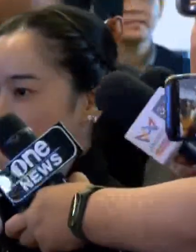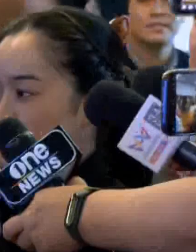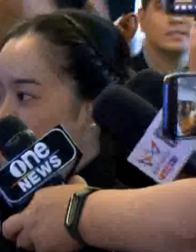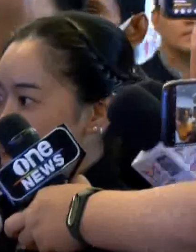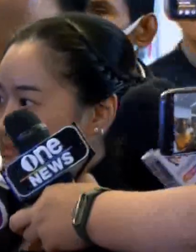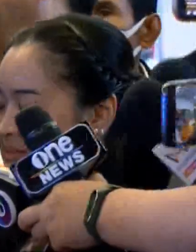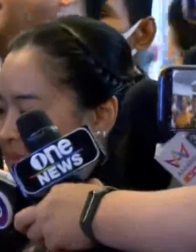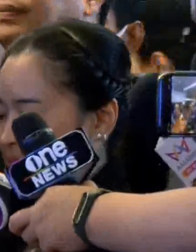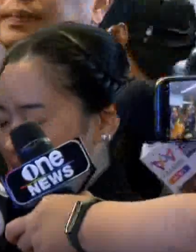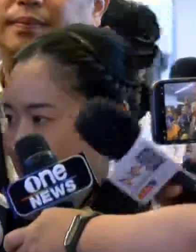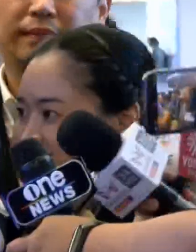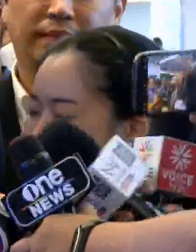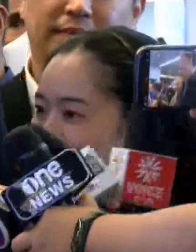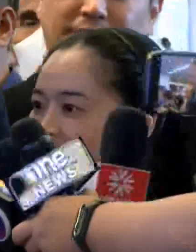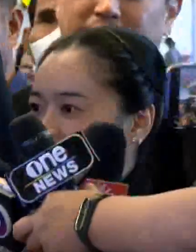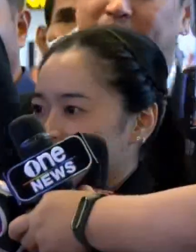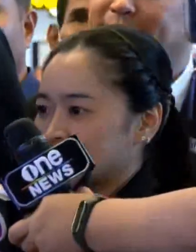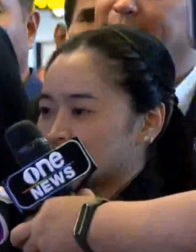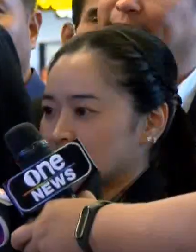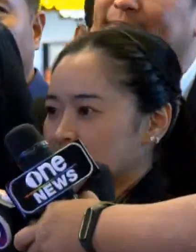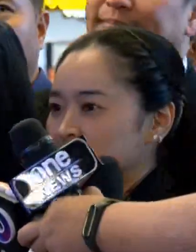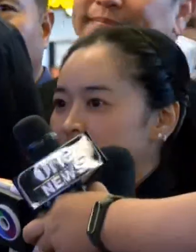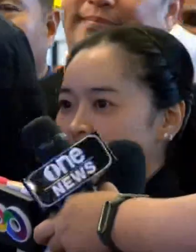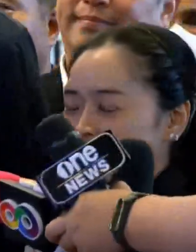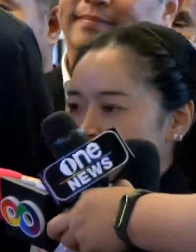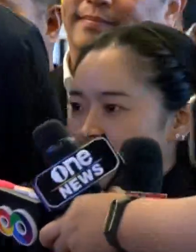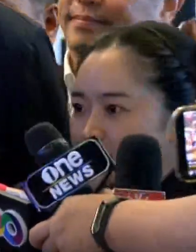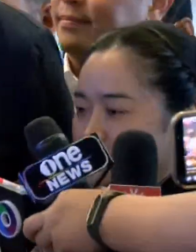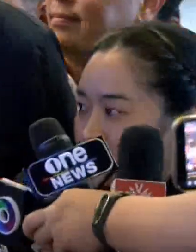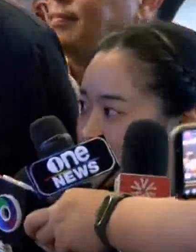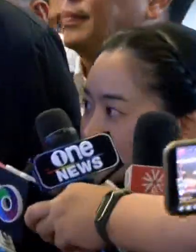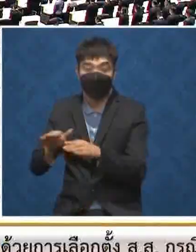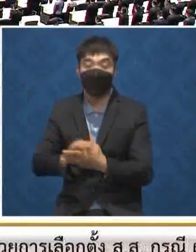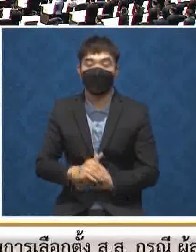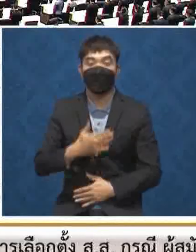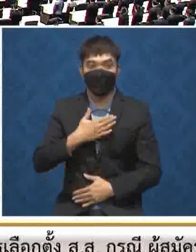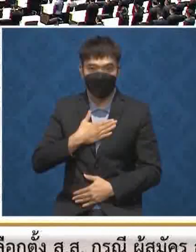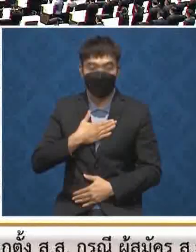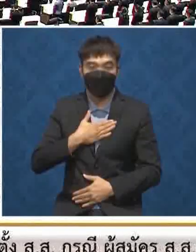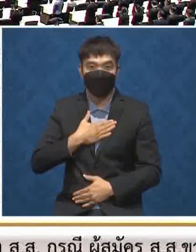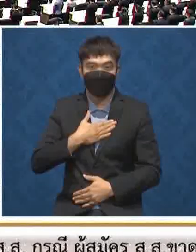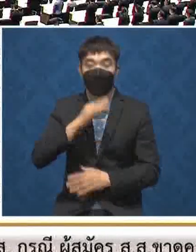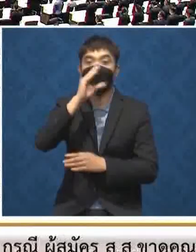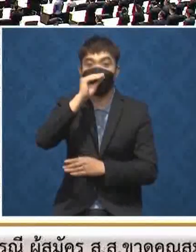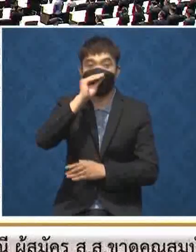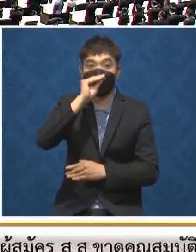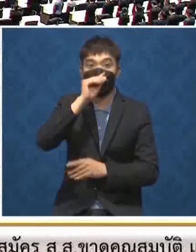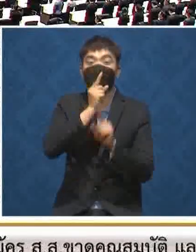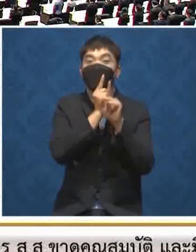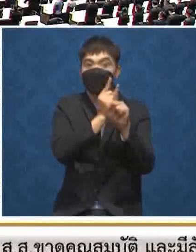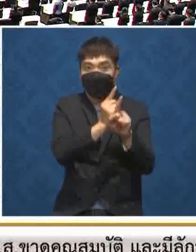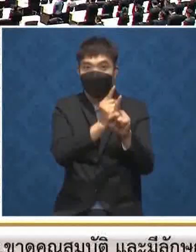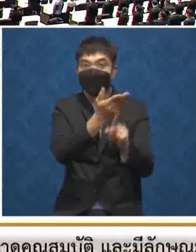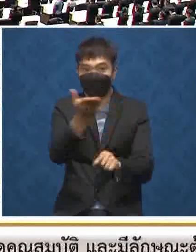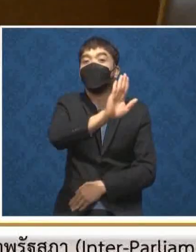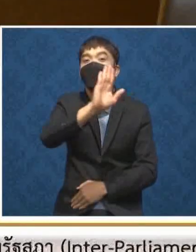ปปชก็ได้กำหนดให้นายกรัฐมนตรีรัฐมนตรีและสสมีหน้าที่ยื่นบัญชีทรัพย์สินหนี้สินกรณี